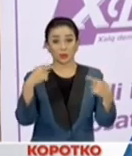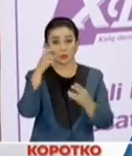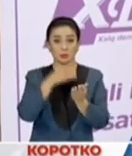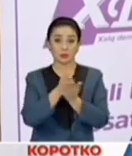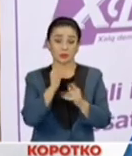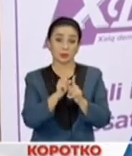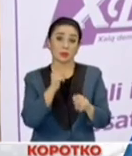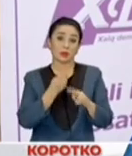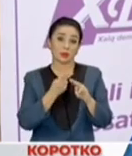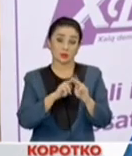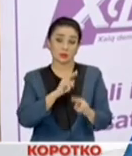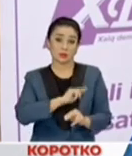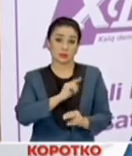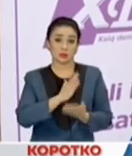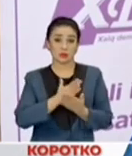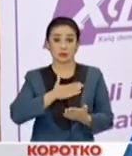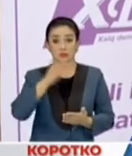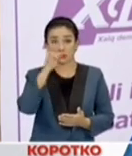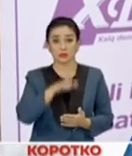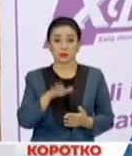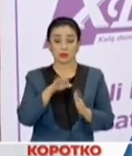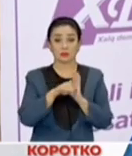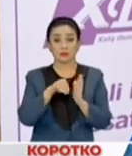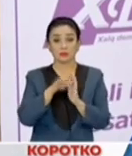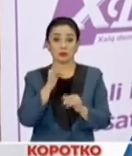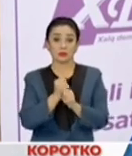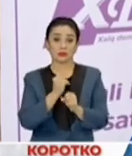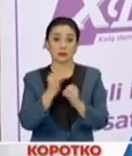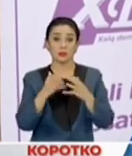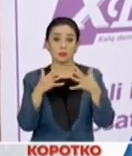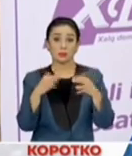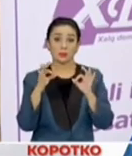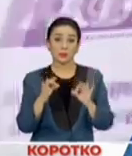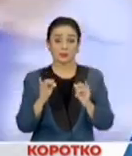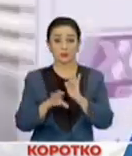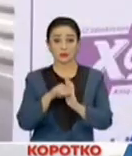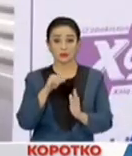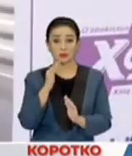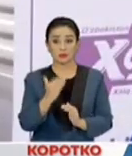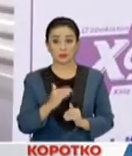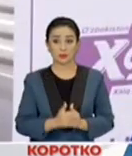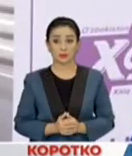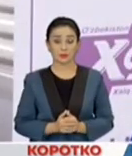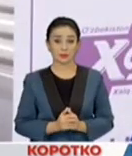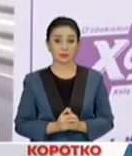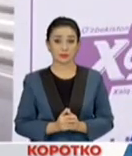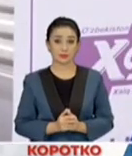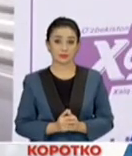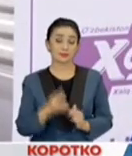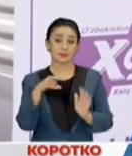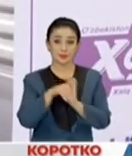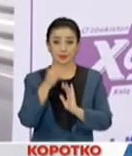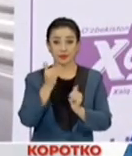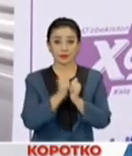партий, работающих в нашей стране, в ходе предстоящих выборов и сделать максимально правильный выбор. В ходе